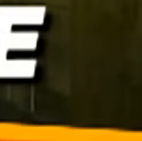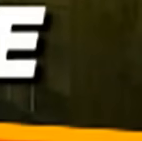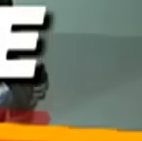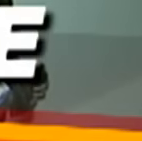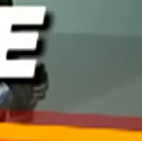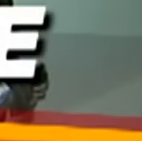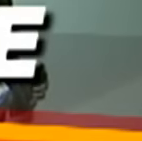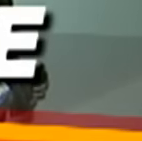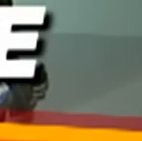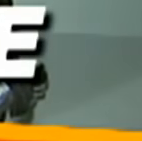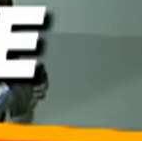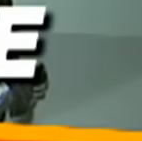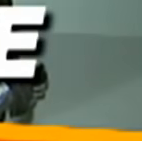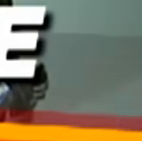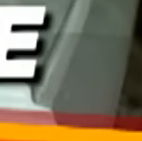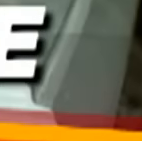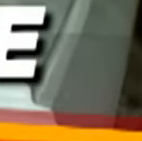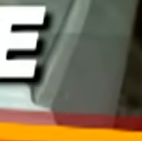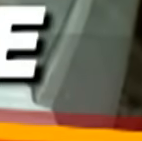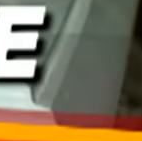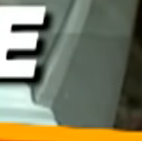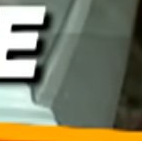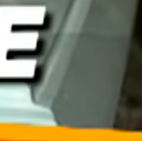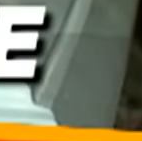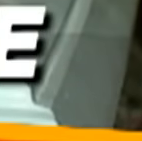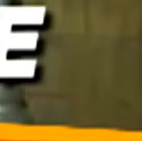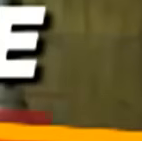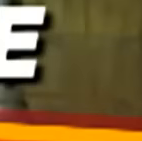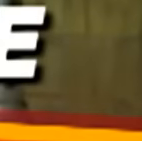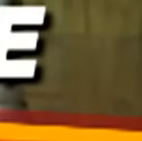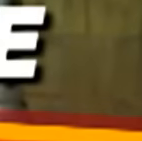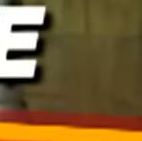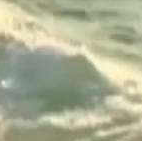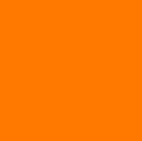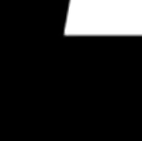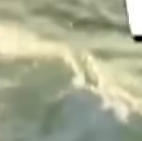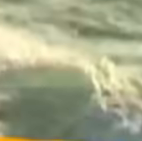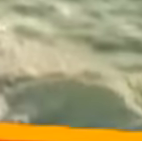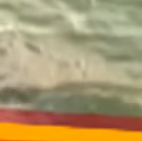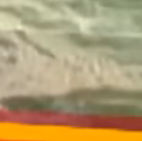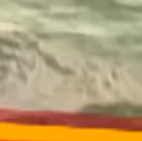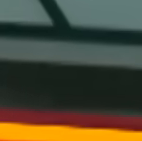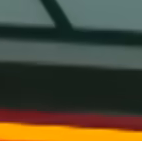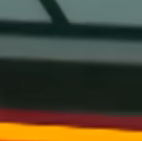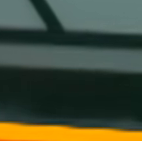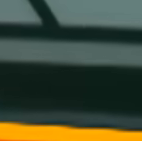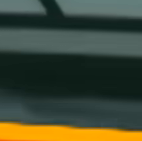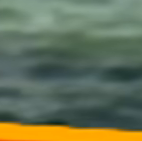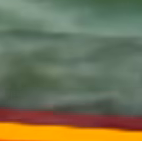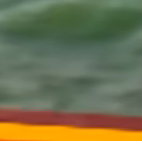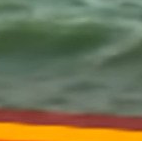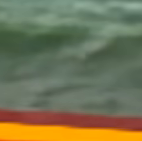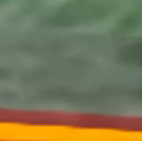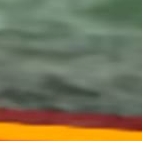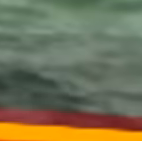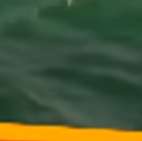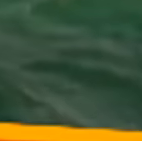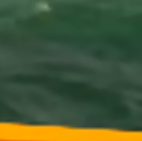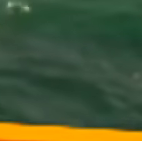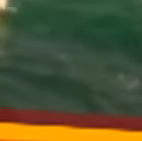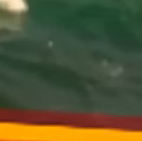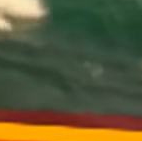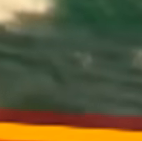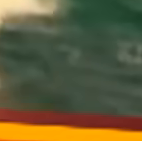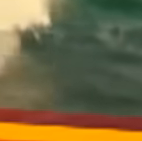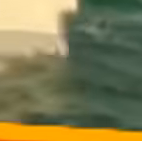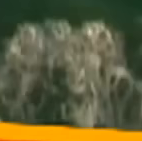5 taong gulang na babae patay sa aksidente sa motorsiklo sa Davao City. At BRP Gabriela Silang pinadala